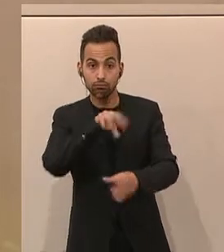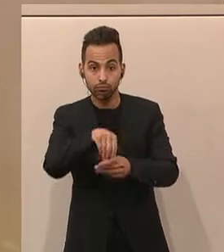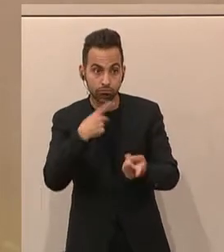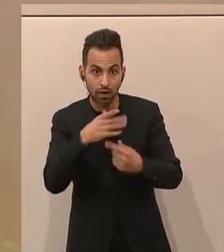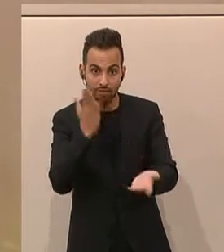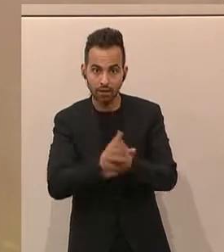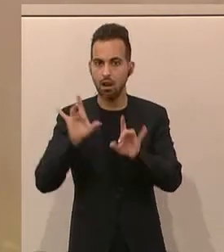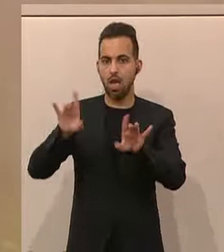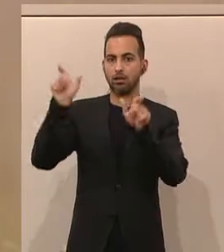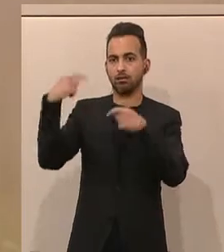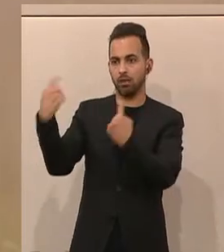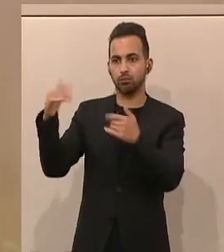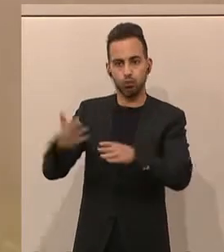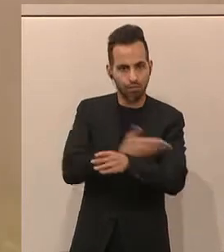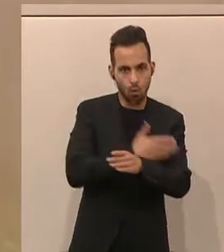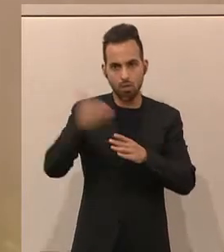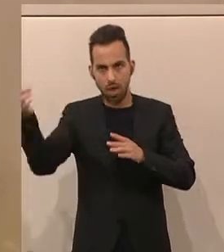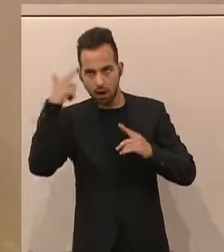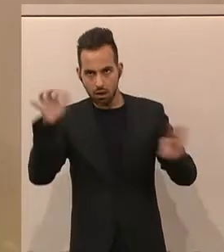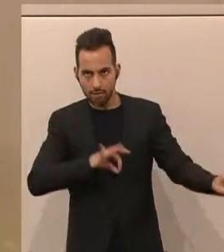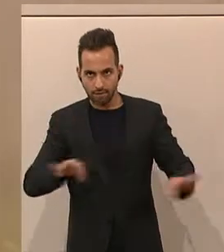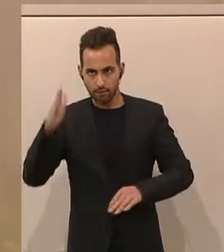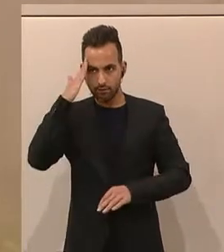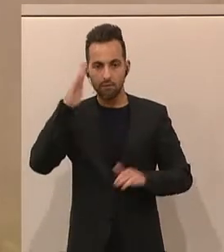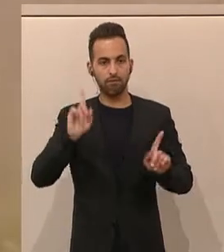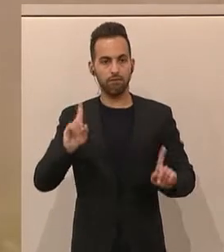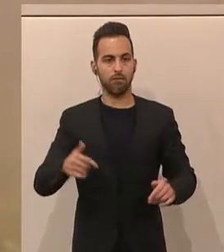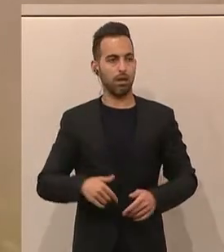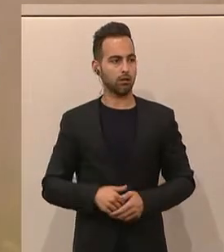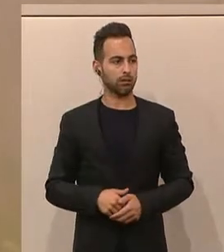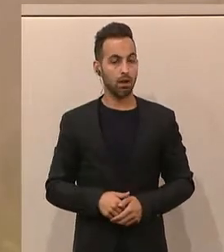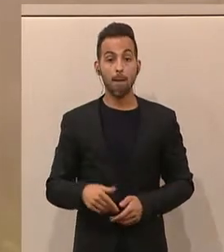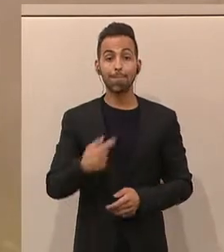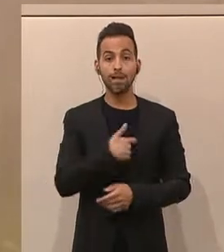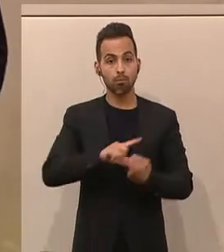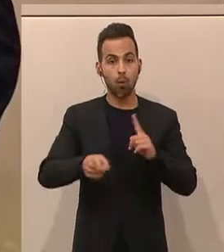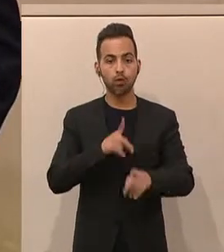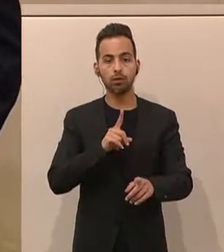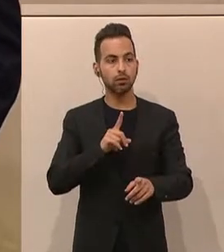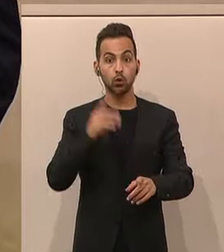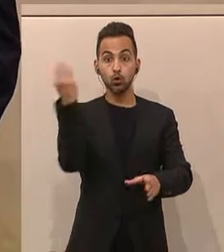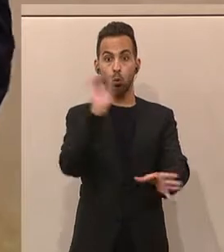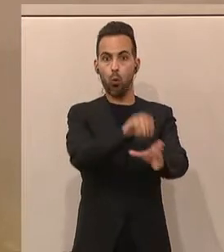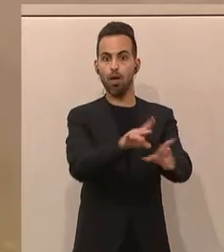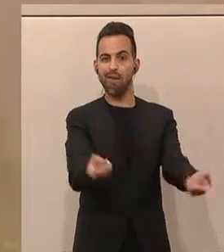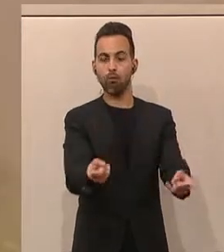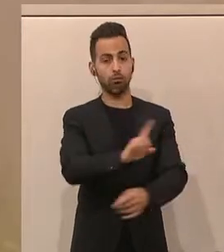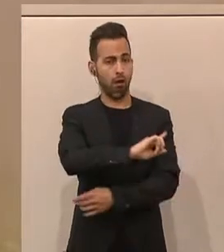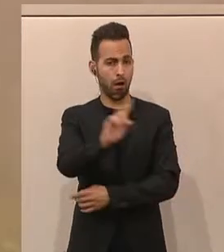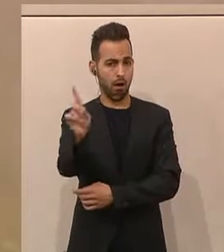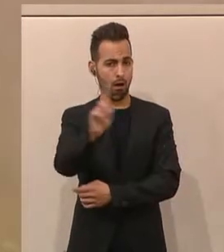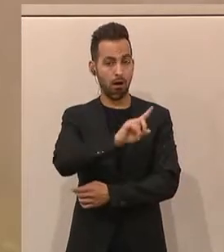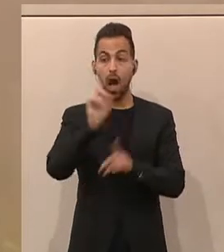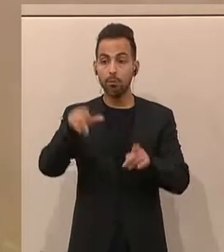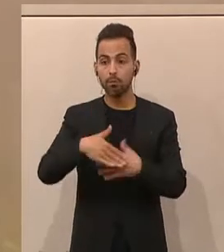d'accord hier im Hohen Haus. Parteipolitische Werbung hat an Schulen nichts verloren. Aber wenn ich hier an die Schülerinnen